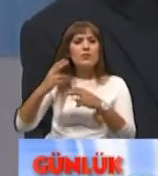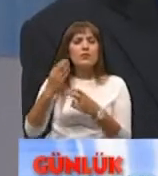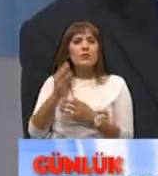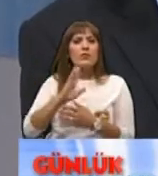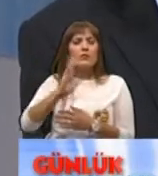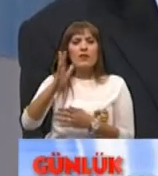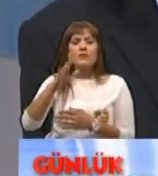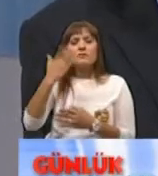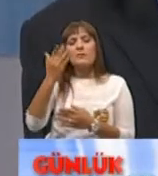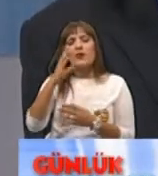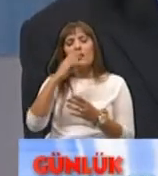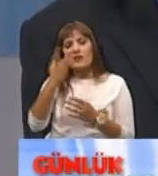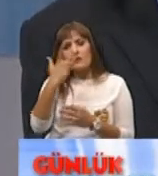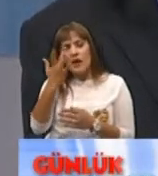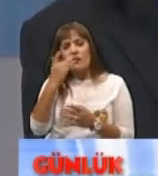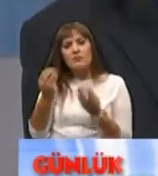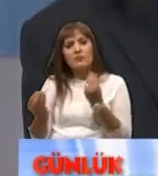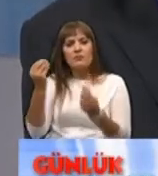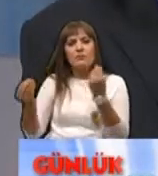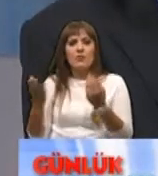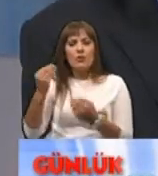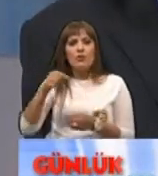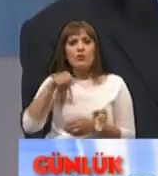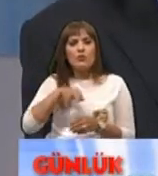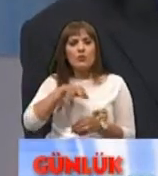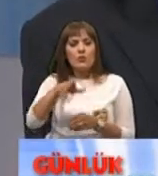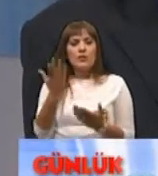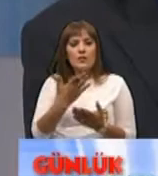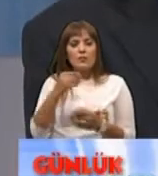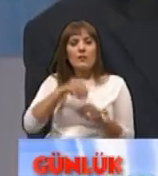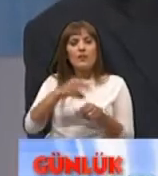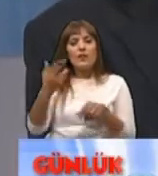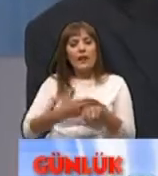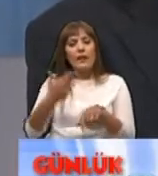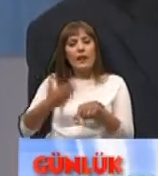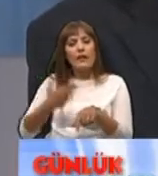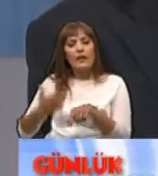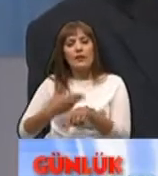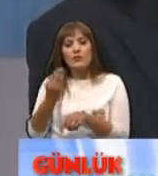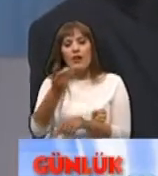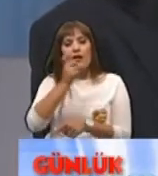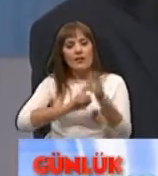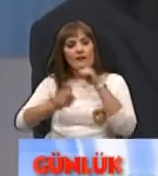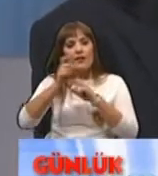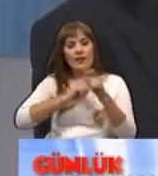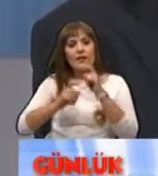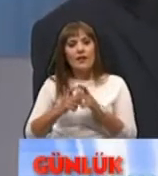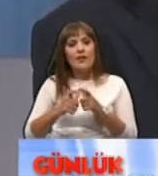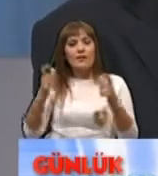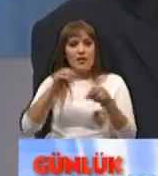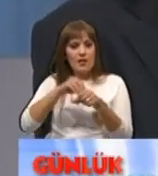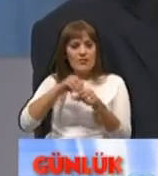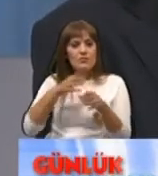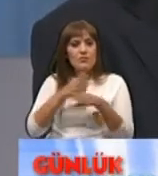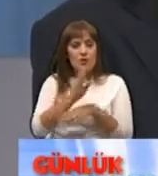bir zemindir. Ve bu yolda tabii ki bunlar deneye birçok hata da gelişti.